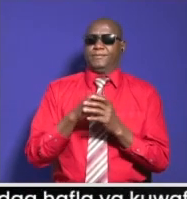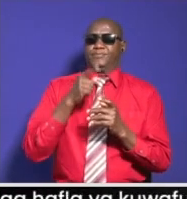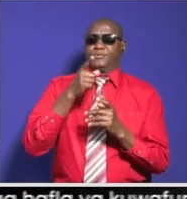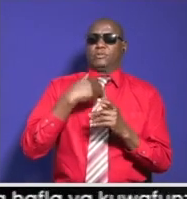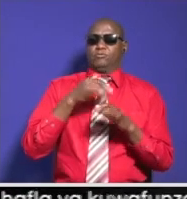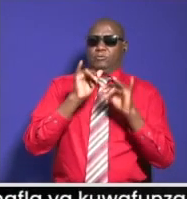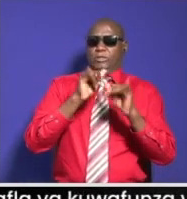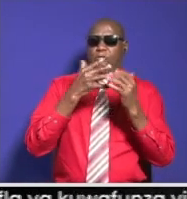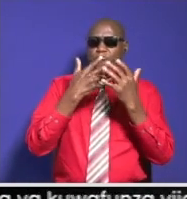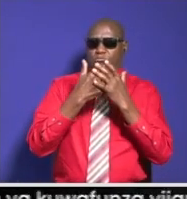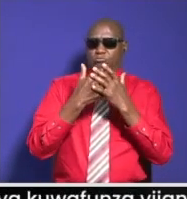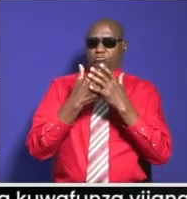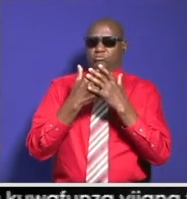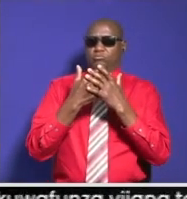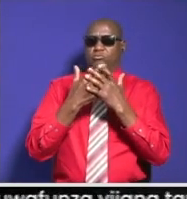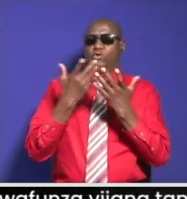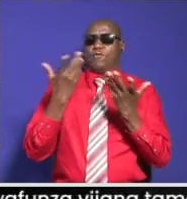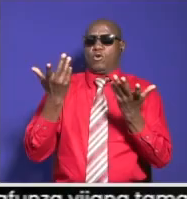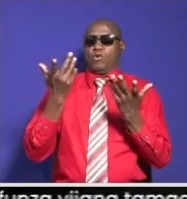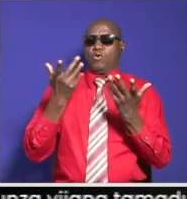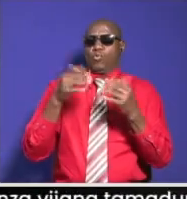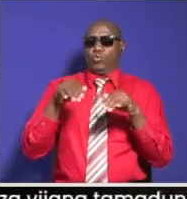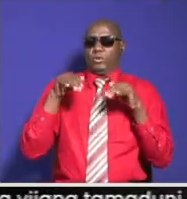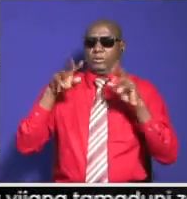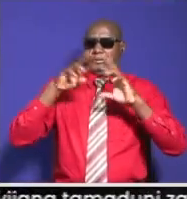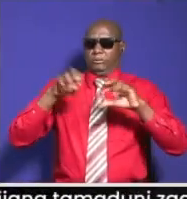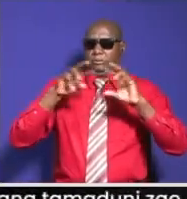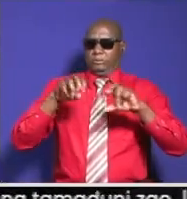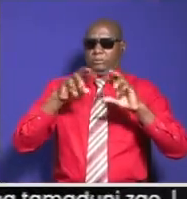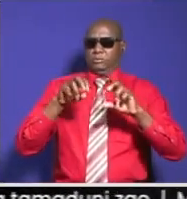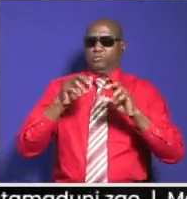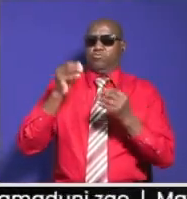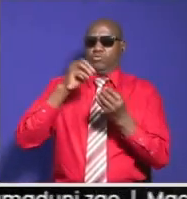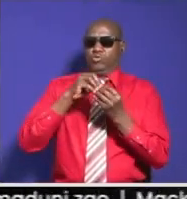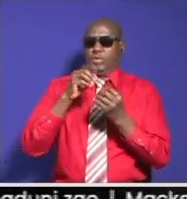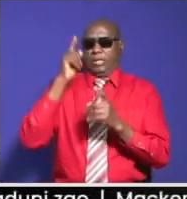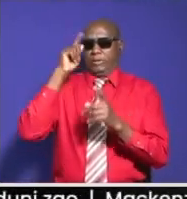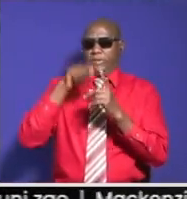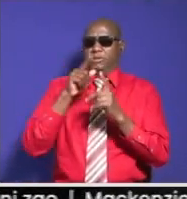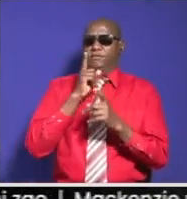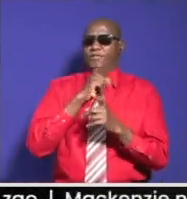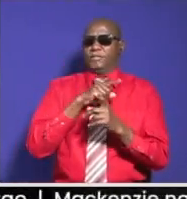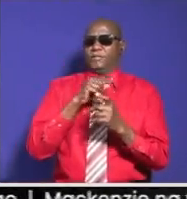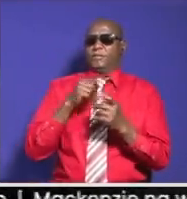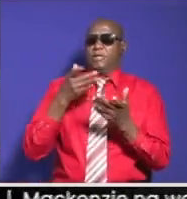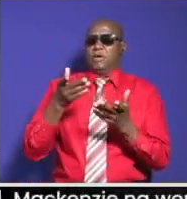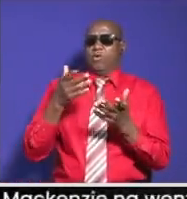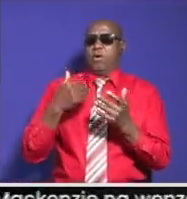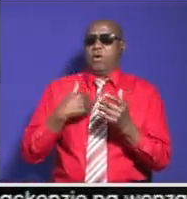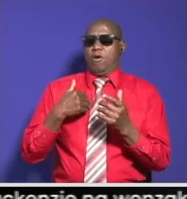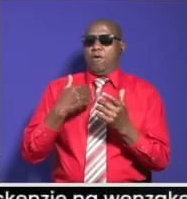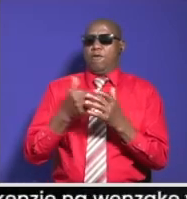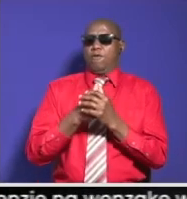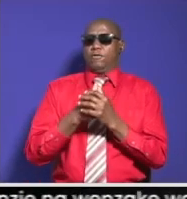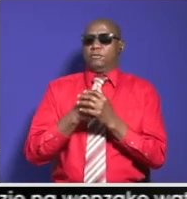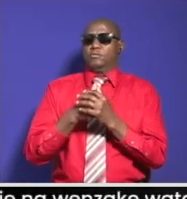korokoroni ili kuruhusu kukamilika kwa uchunguzi. Tayari washukiwa hao wamemaliza siku 90 korokoroni katika gereza la Shimo